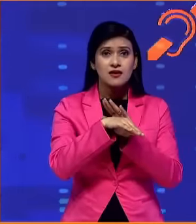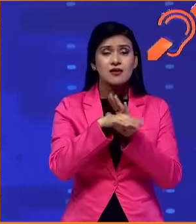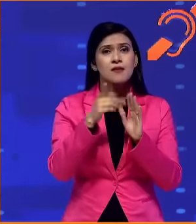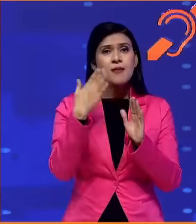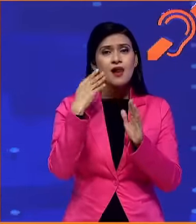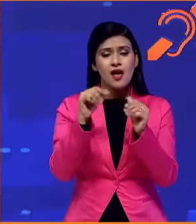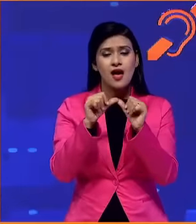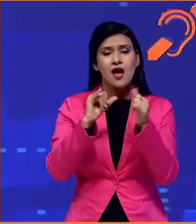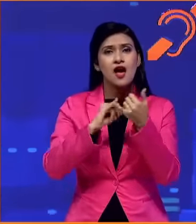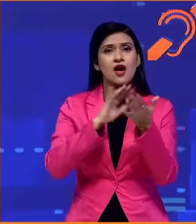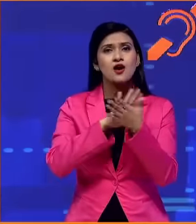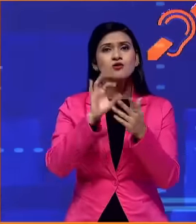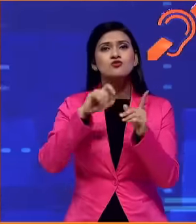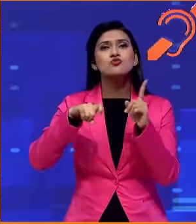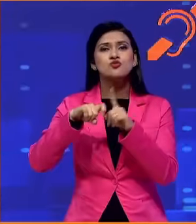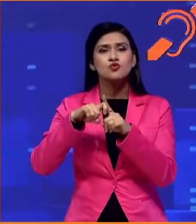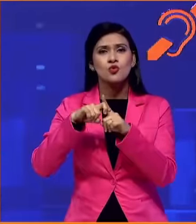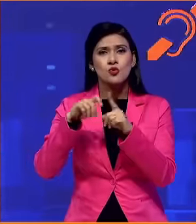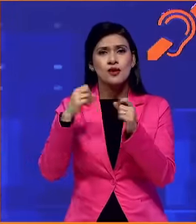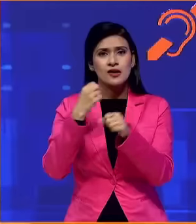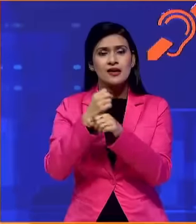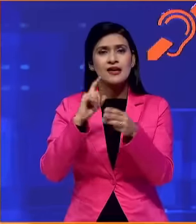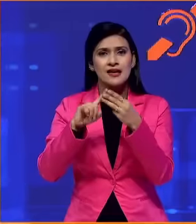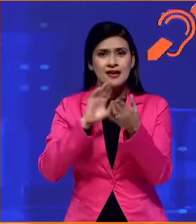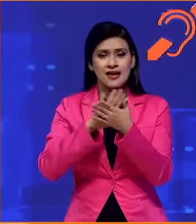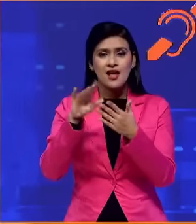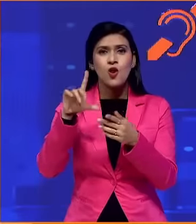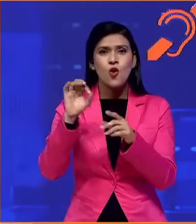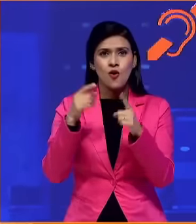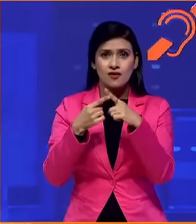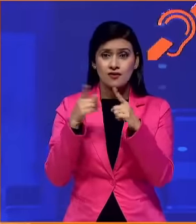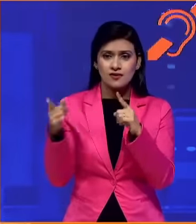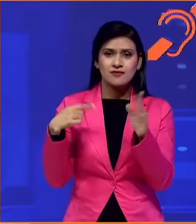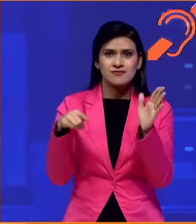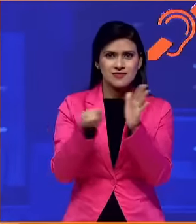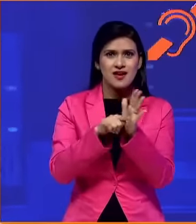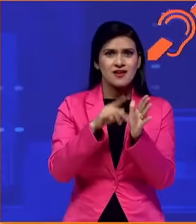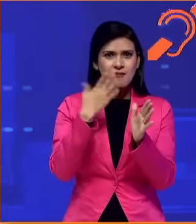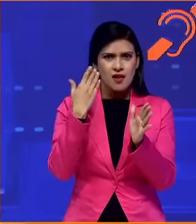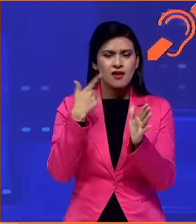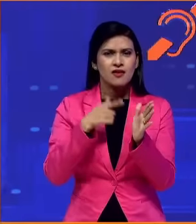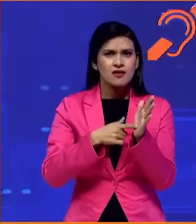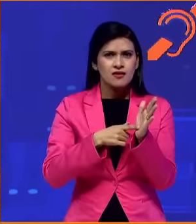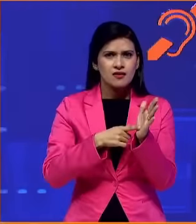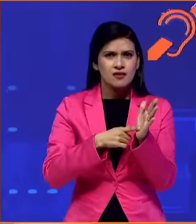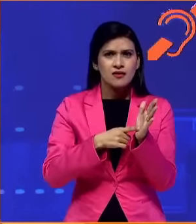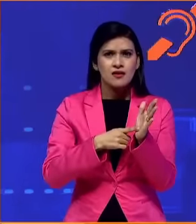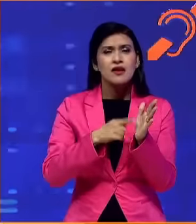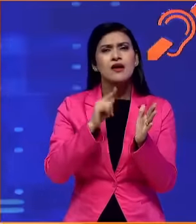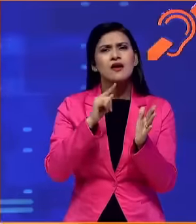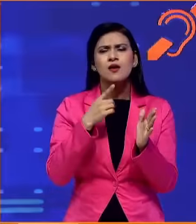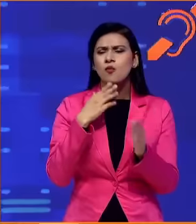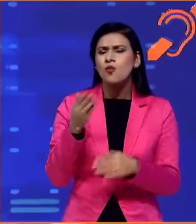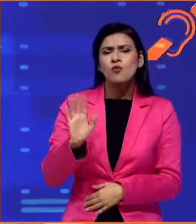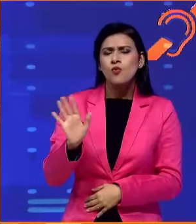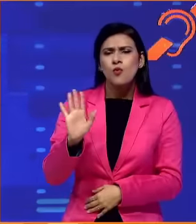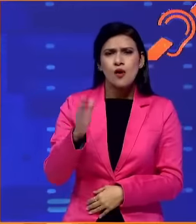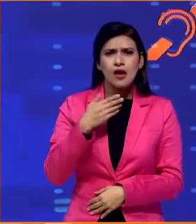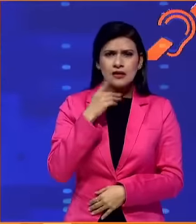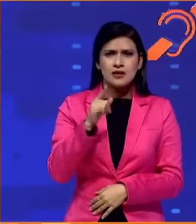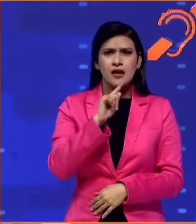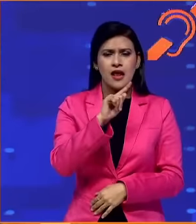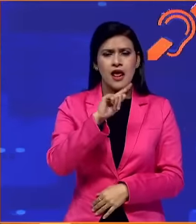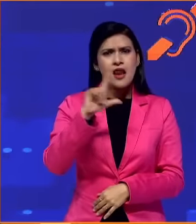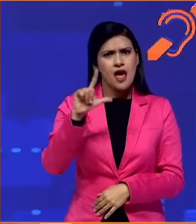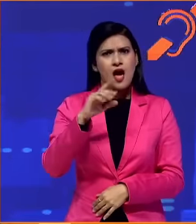हजारकरोड़रुपयेकेनिवेशसमझौतेपरहस्ताक्षरकिए।आपउससरकारकाहिस्साथे —वैसे,मैंतोशुरूमेंउससरकारकाहिस्सानहींथा। अगरआपऐसाकरतेहैं,तोयहअच्छाहै। नहीं,ऐसानहींहै।मैंकहरहाहूं, 1लाखकरोड़रुपयेकानिवेशकरें।लेकिनयह प्रतिस्पर्धी